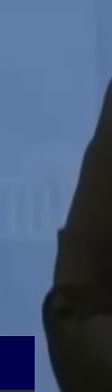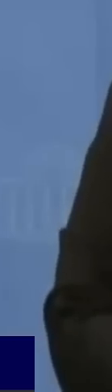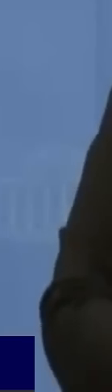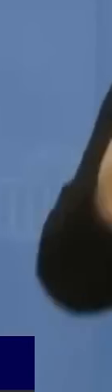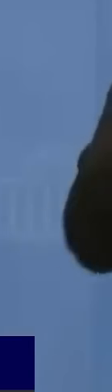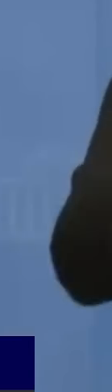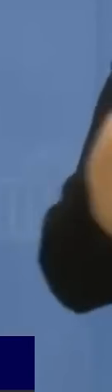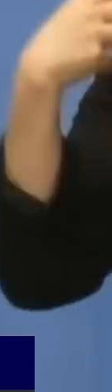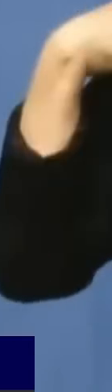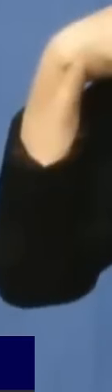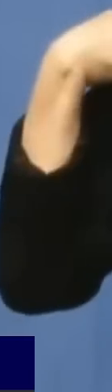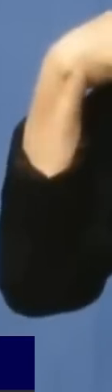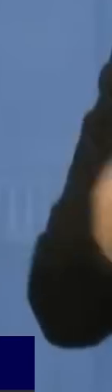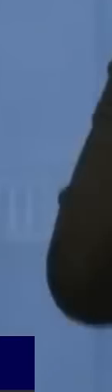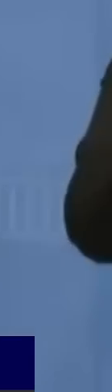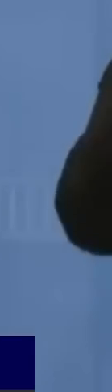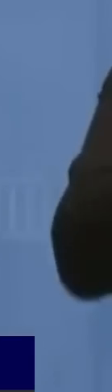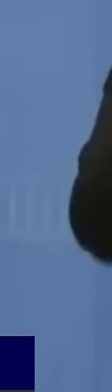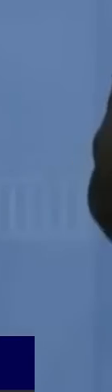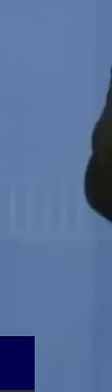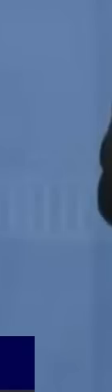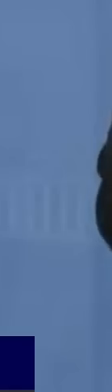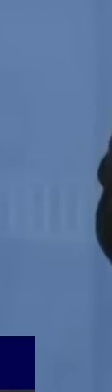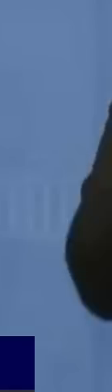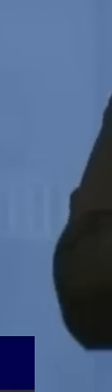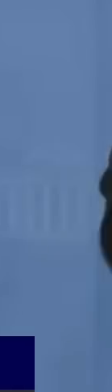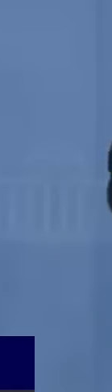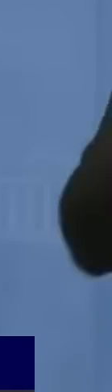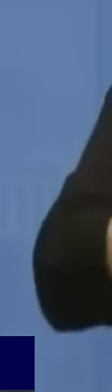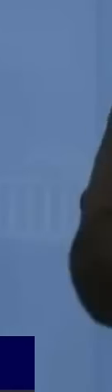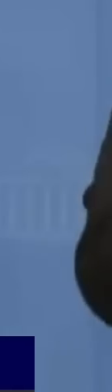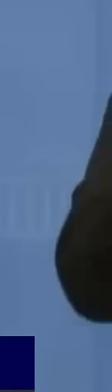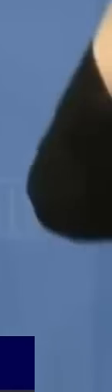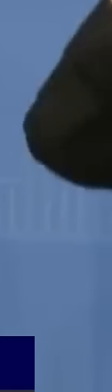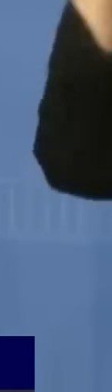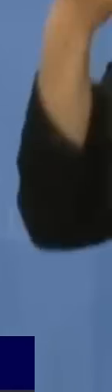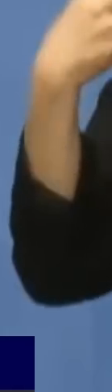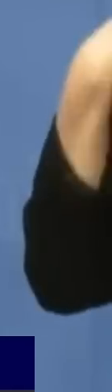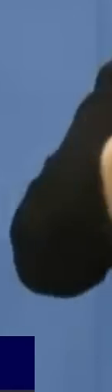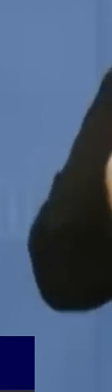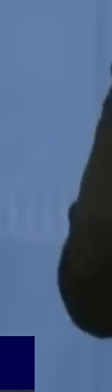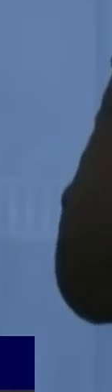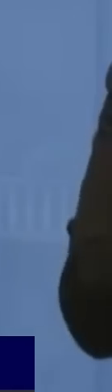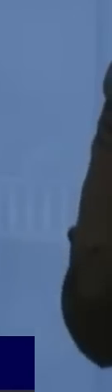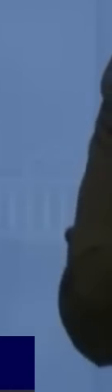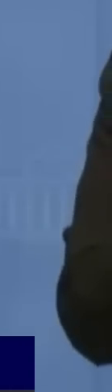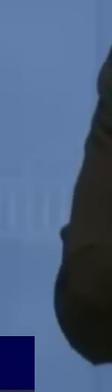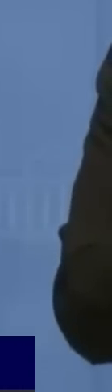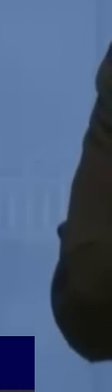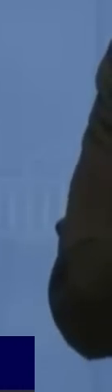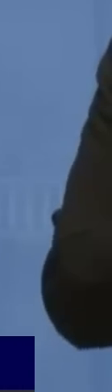윤석열 대통령은 후보 시절 경제는 대통령이 살리는게 아니다 라더니 정말로